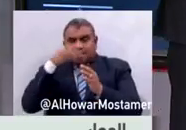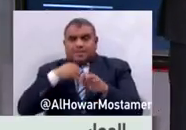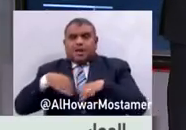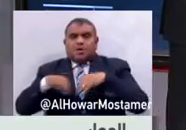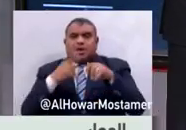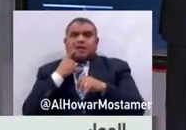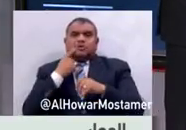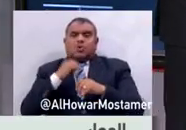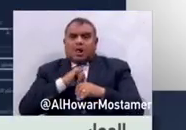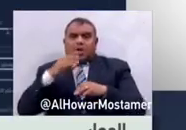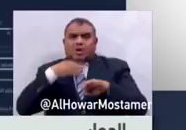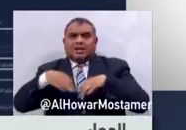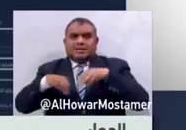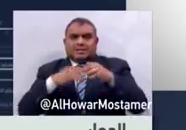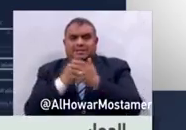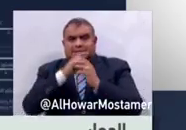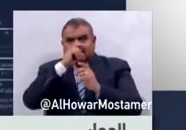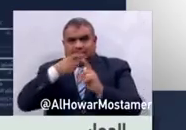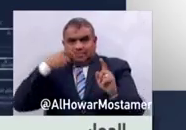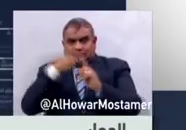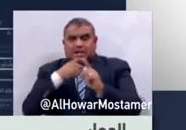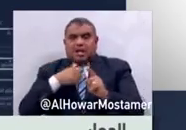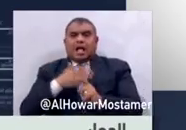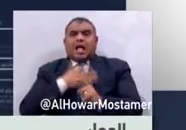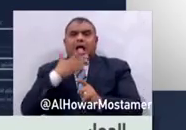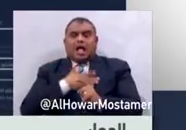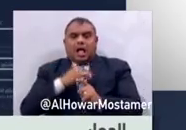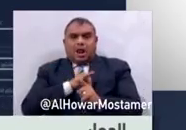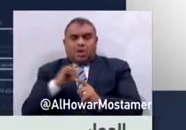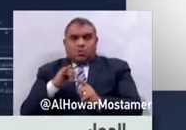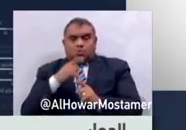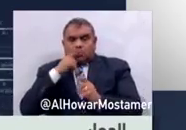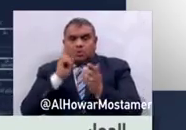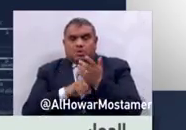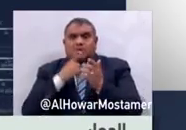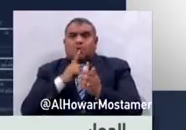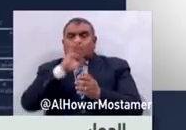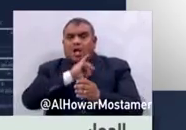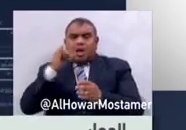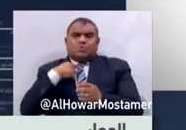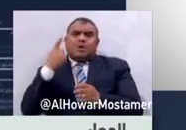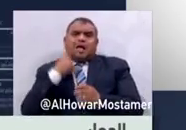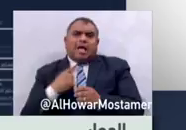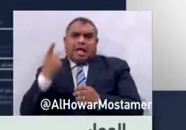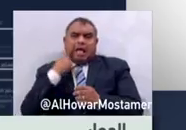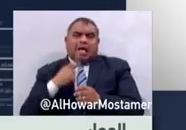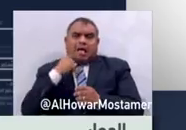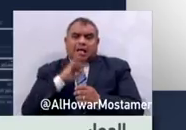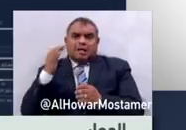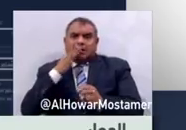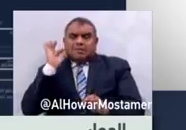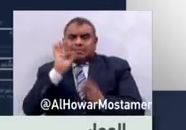عادل حمودة بيقول شر الهزيمة ما يضحك، وبيقول إن النكتة هي الوسيلة الوحيدة المتاحة لقياس